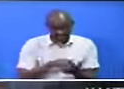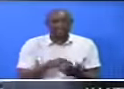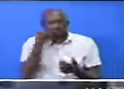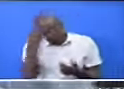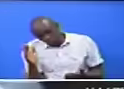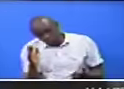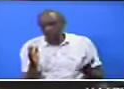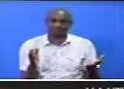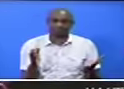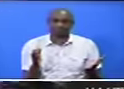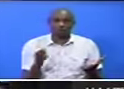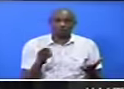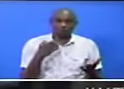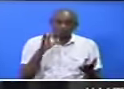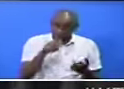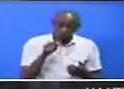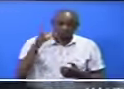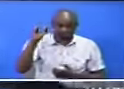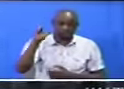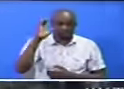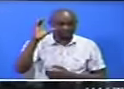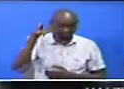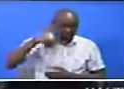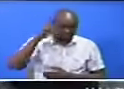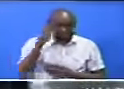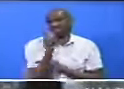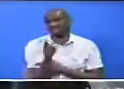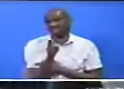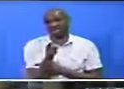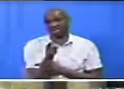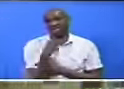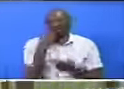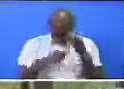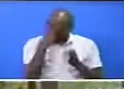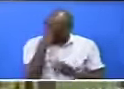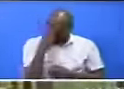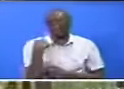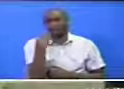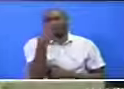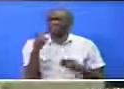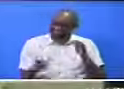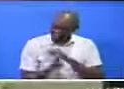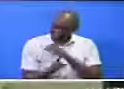kubainishwa, kwani kwa mjibu wa OCPD Adamson Furaha ni mshukiwa hatari. Elvis.